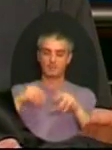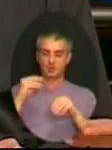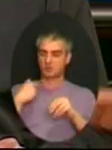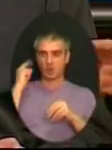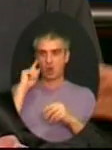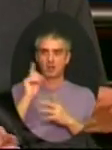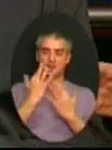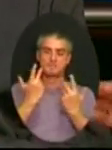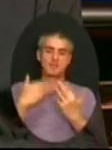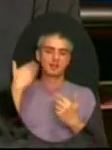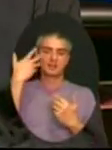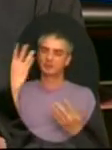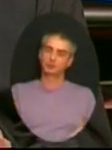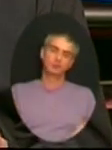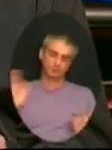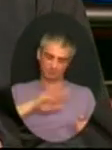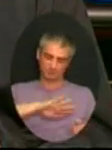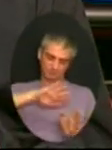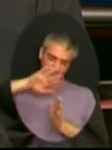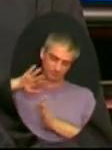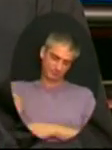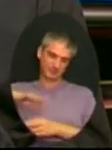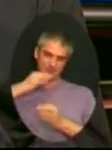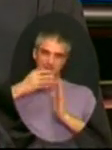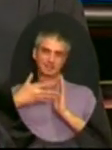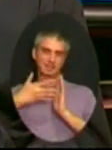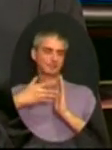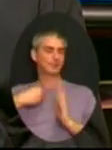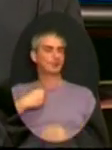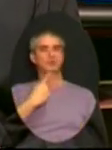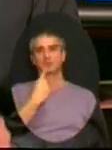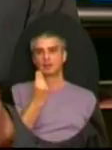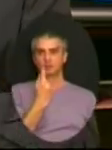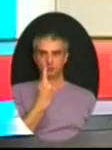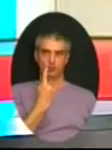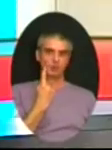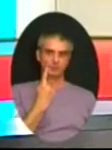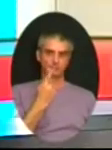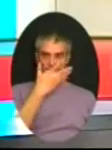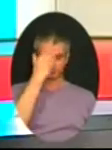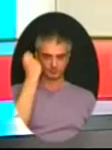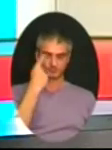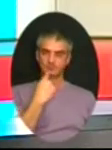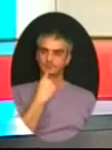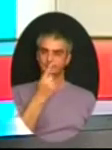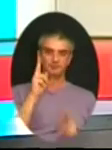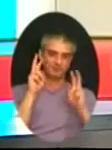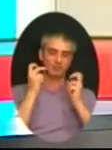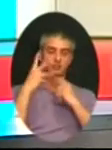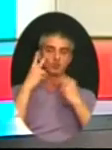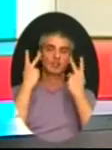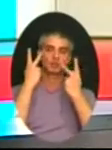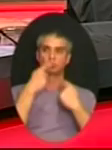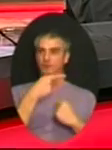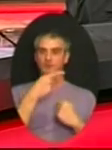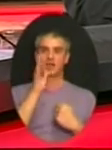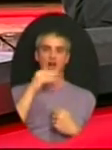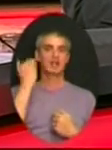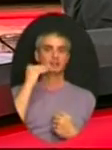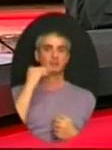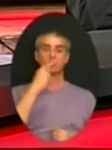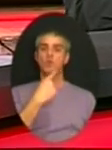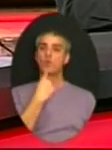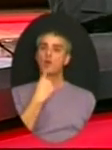אפילו לא יודעים מתי הם יהיו, בואו נשים בצד את הסקרים, כן. אני אגיד משפט אחד, כי את שכחת לציין את הציטוט היותר חשוב של גבאי על לבני, הוא